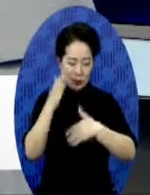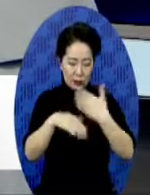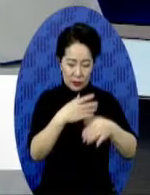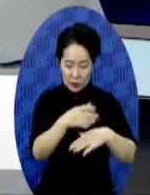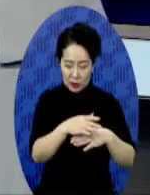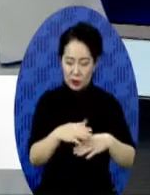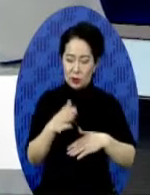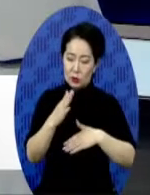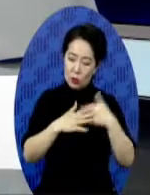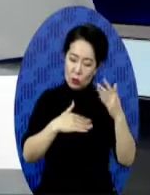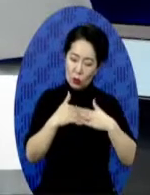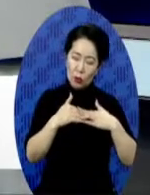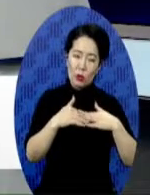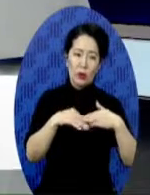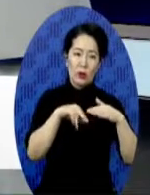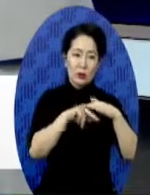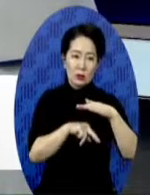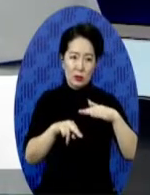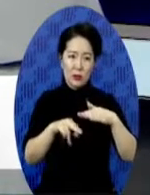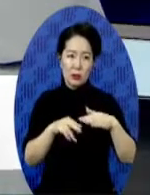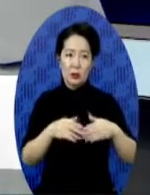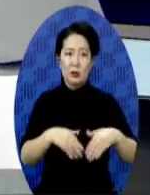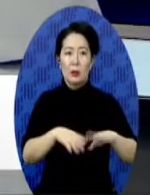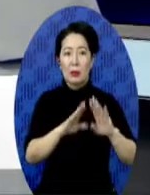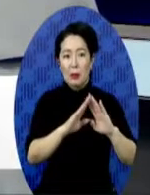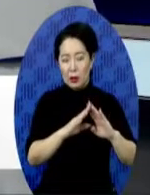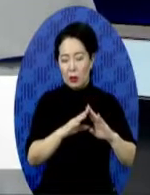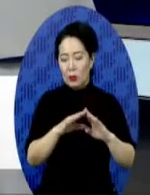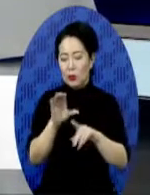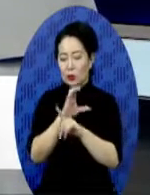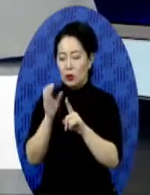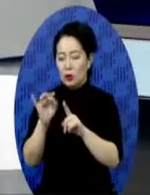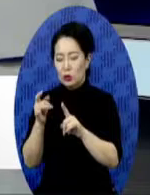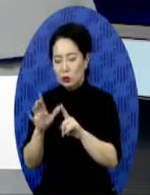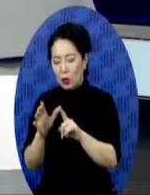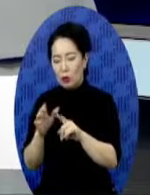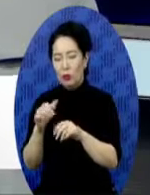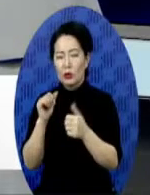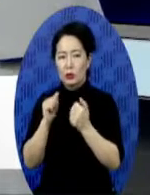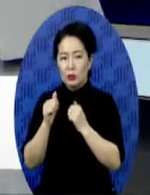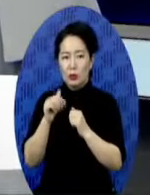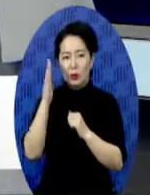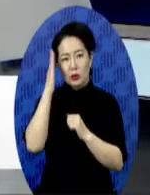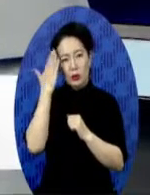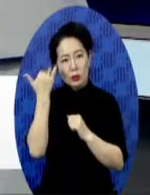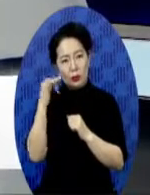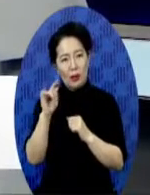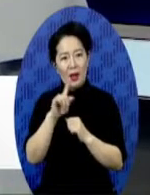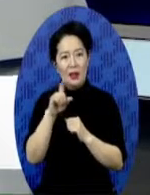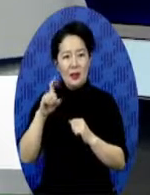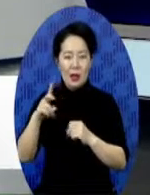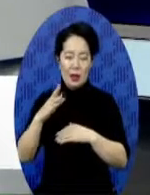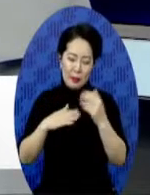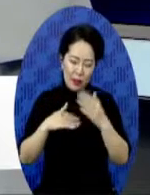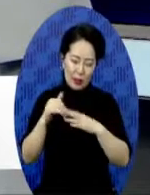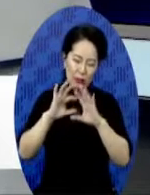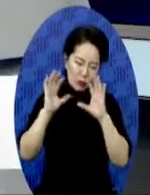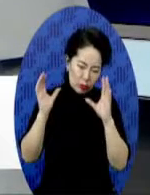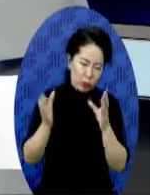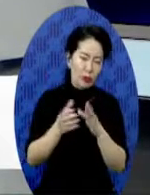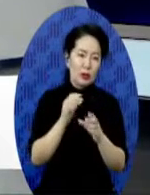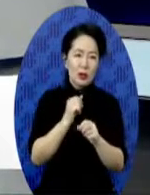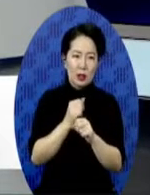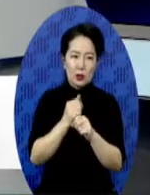барих засгаас гадна бол соёлын төв, спортын одоо байгууламж, дотор байр, заал барих гэдэг энэ бүх ажлууд бол